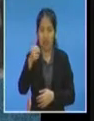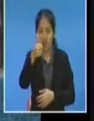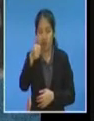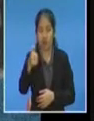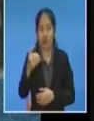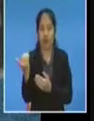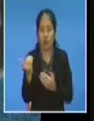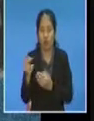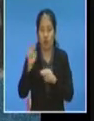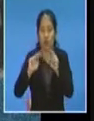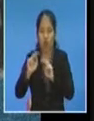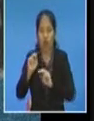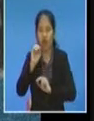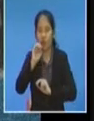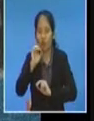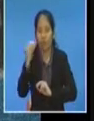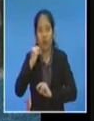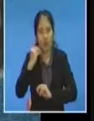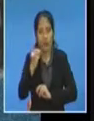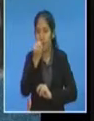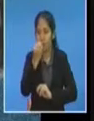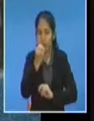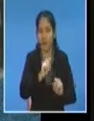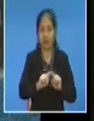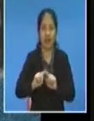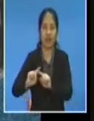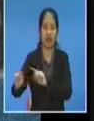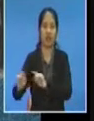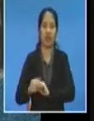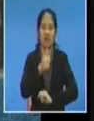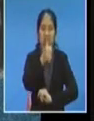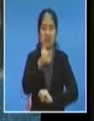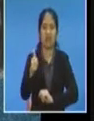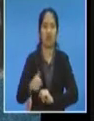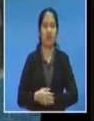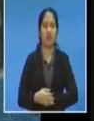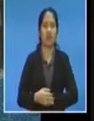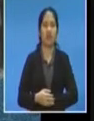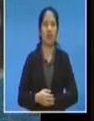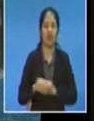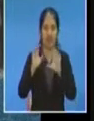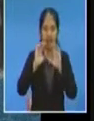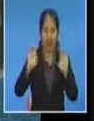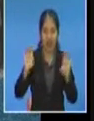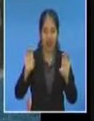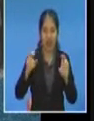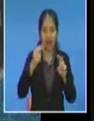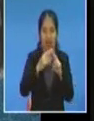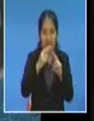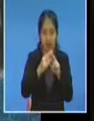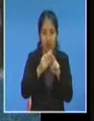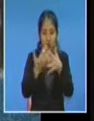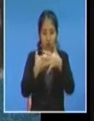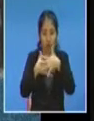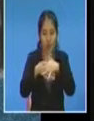งานประชารัฐครับรัฐกับเอกชนร่วมกันรับผิดชอ